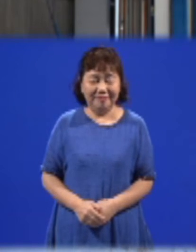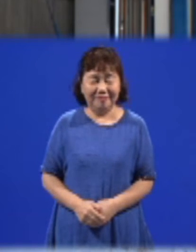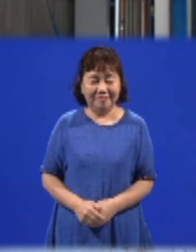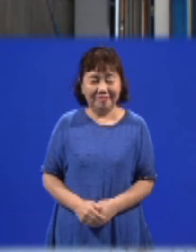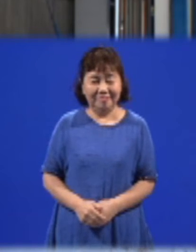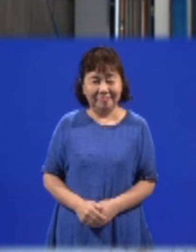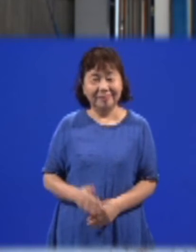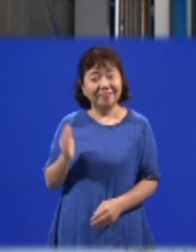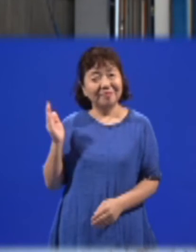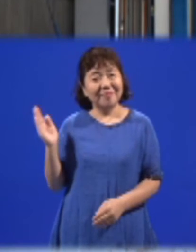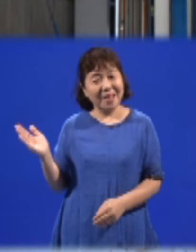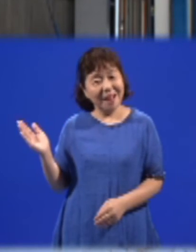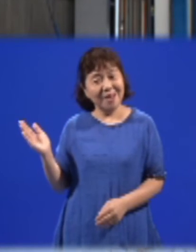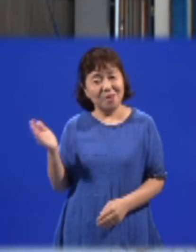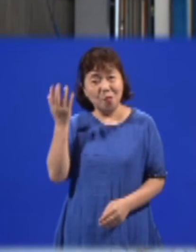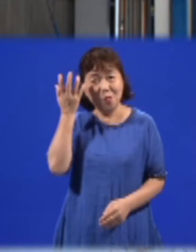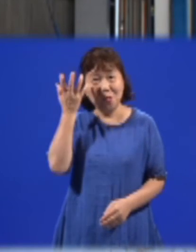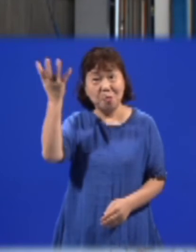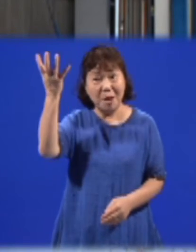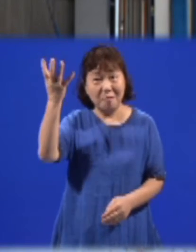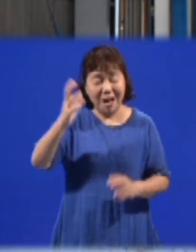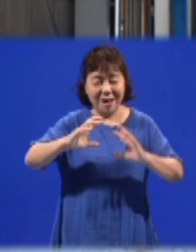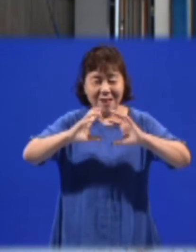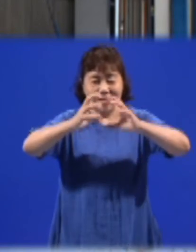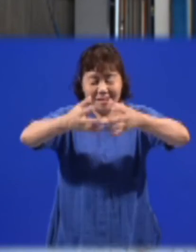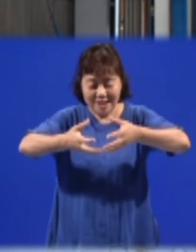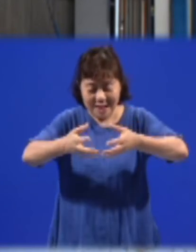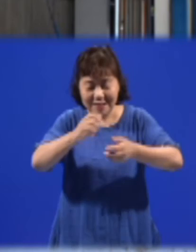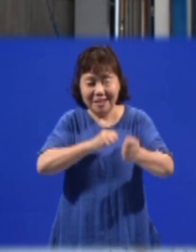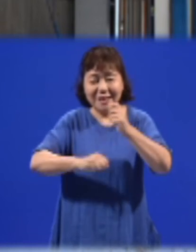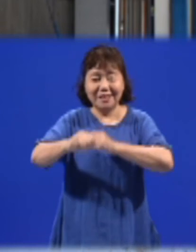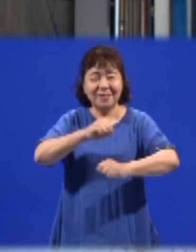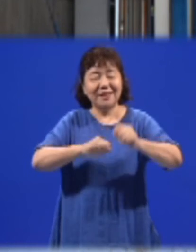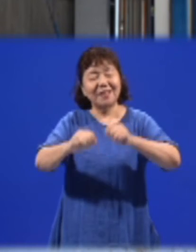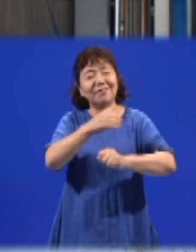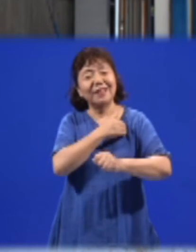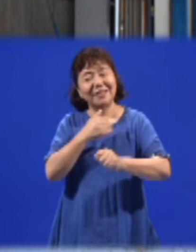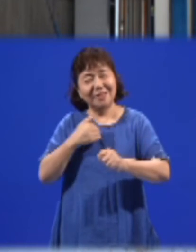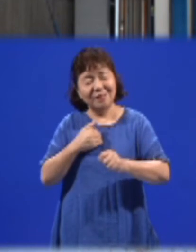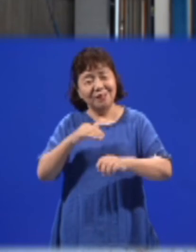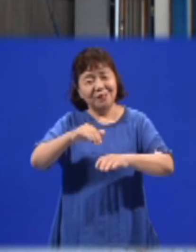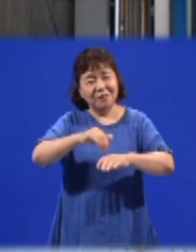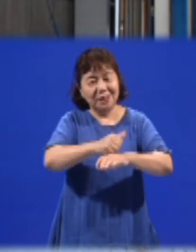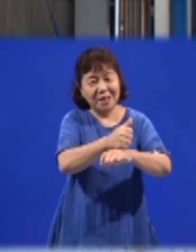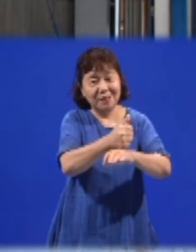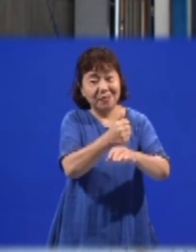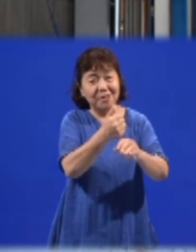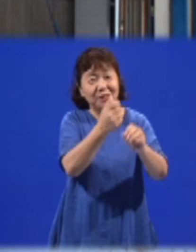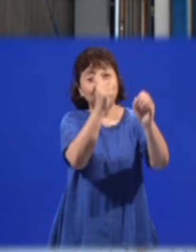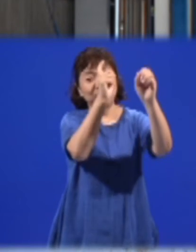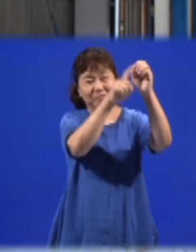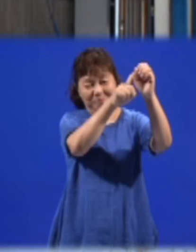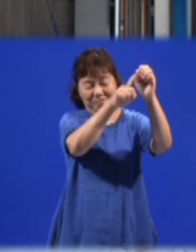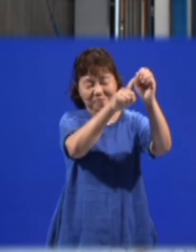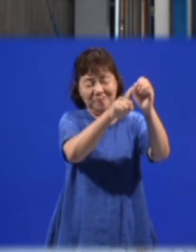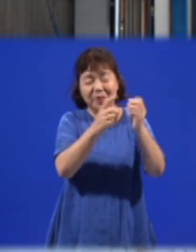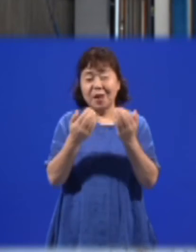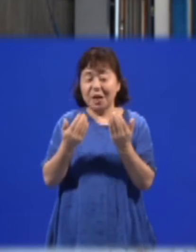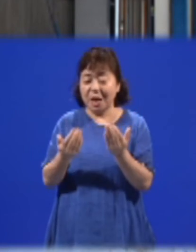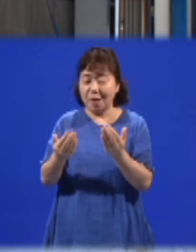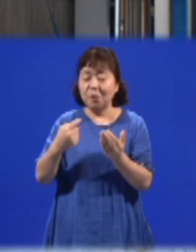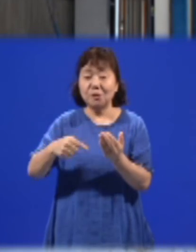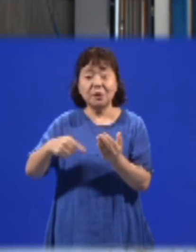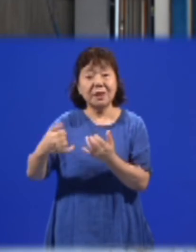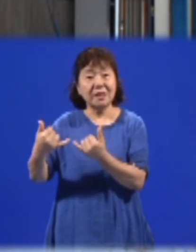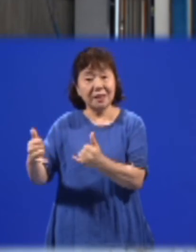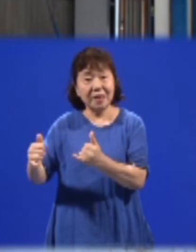ライム君の夢は世界の舞台で活躍できる選手になること。学校の先生や友